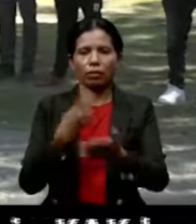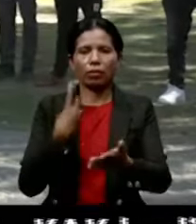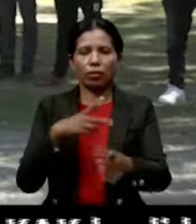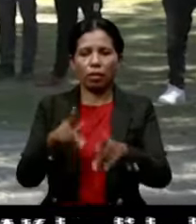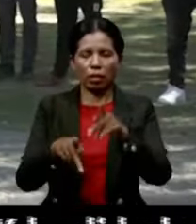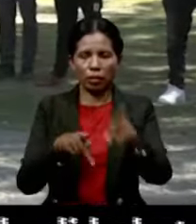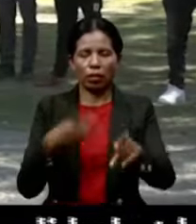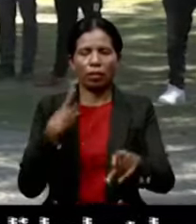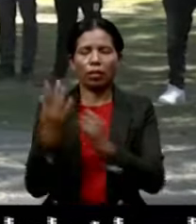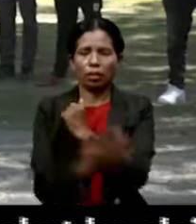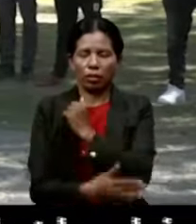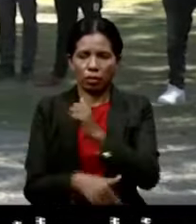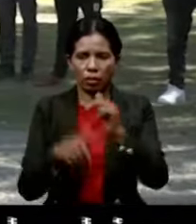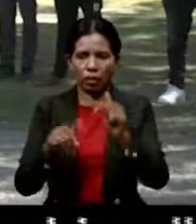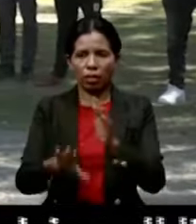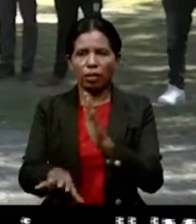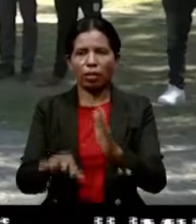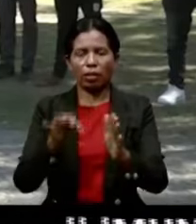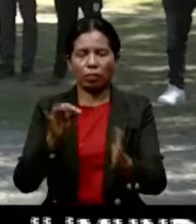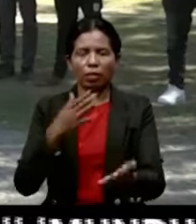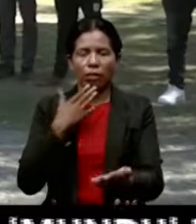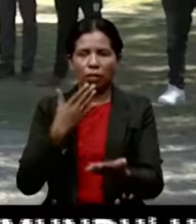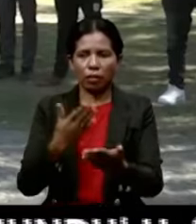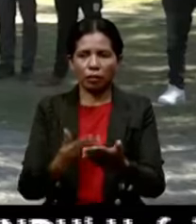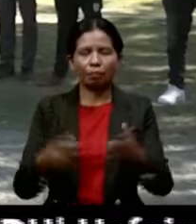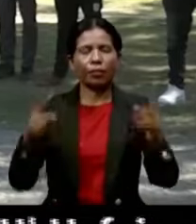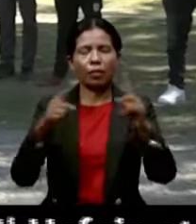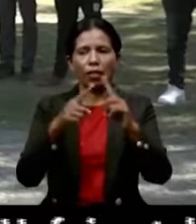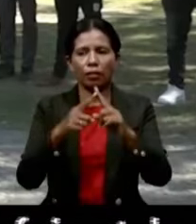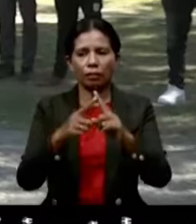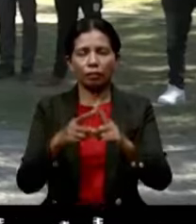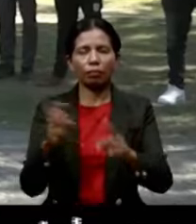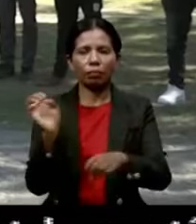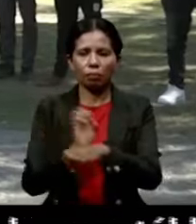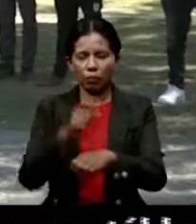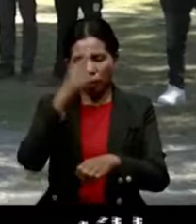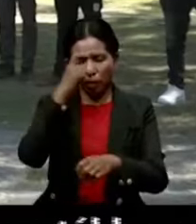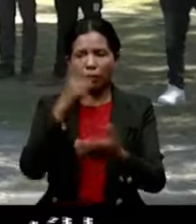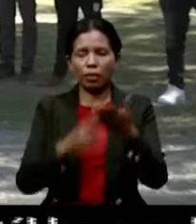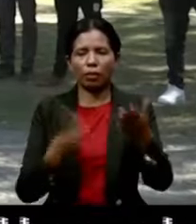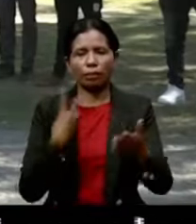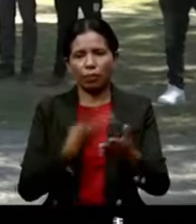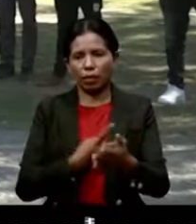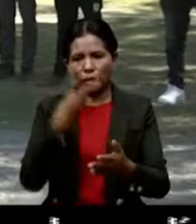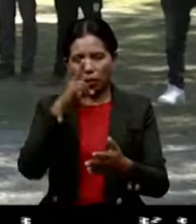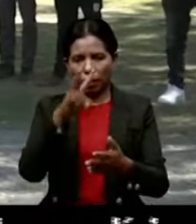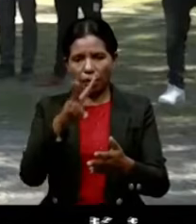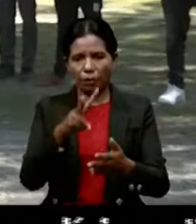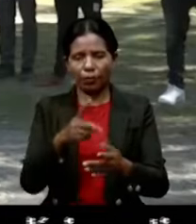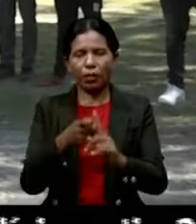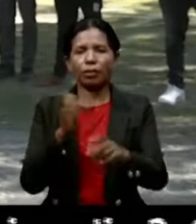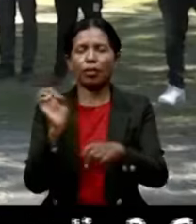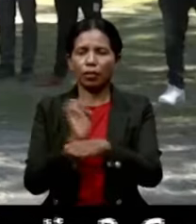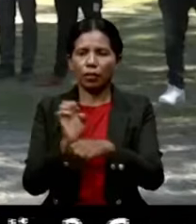povo ka ita ne rai dane bele hetan sustentabilidade ne bediak ba aspeto ekonomi tambasa. Ita re parte